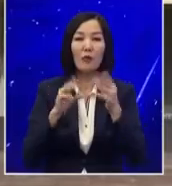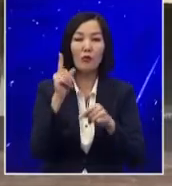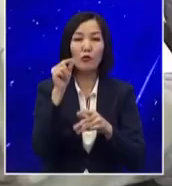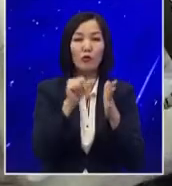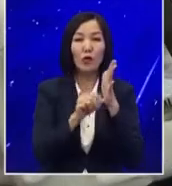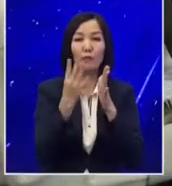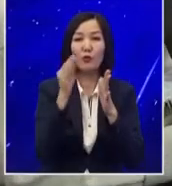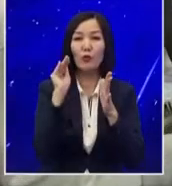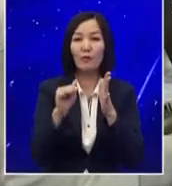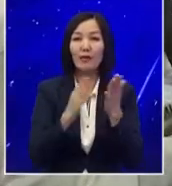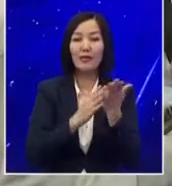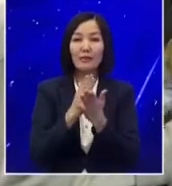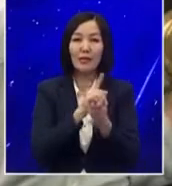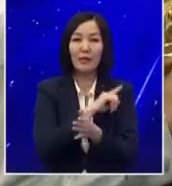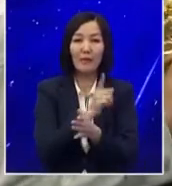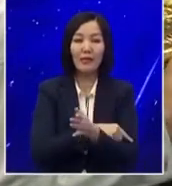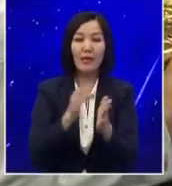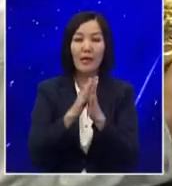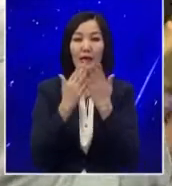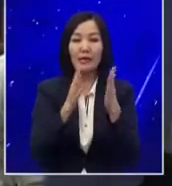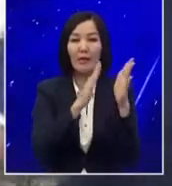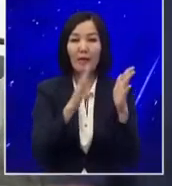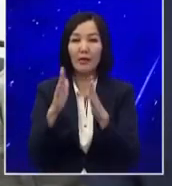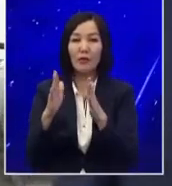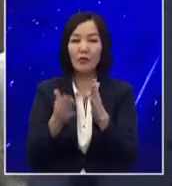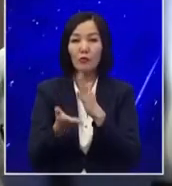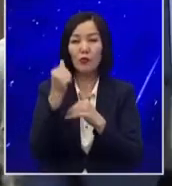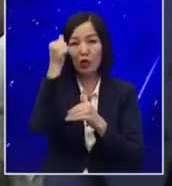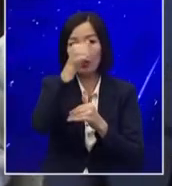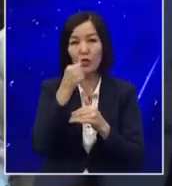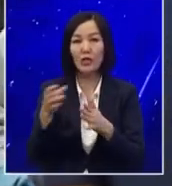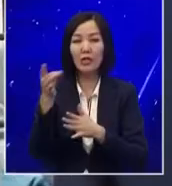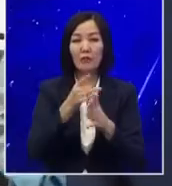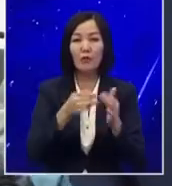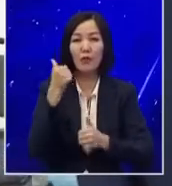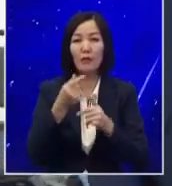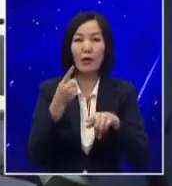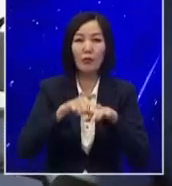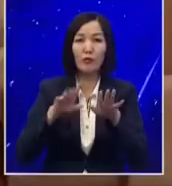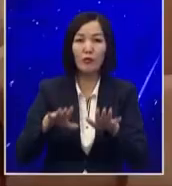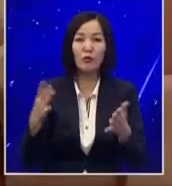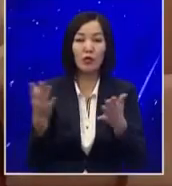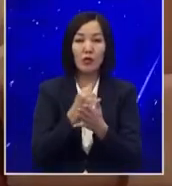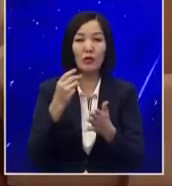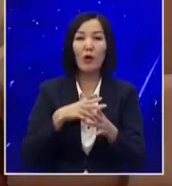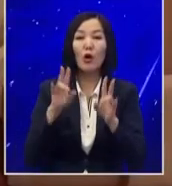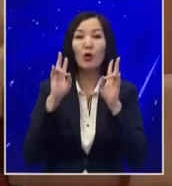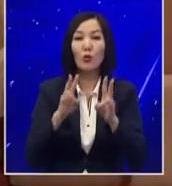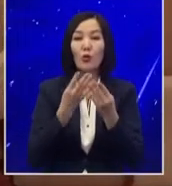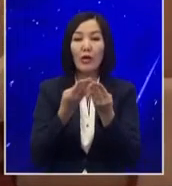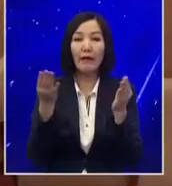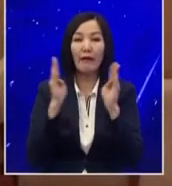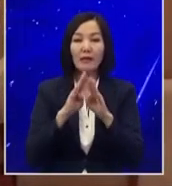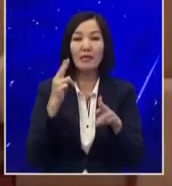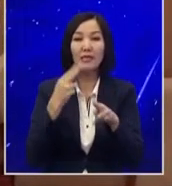мың, қызметкерлері де мықты. Кітапхана ұжымы өткен жылы республикалық байқауда бірінші орынды да жеңіп алған. Десе де